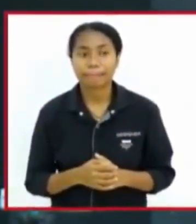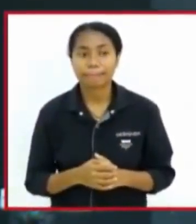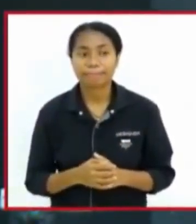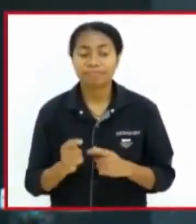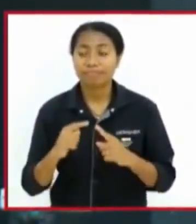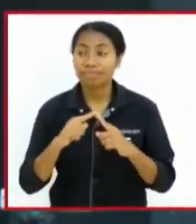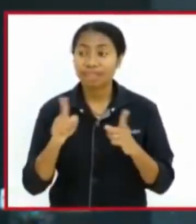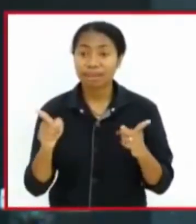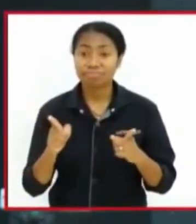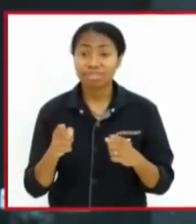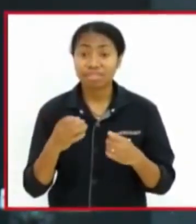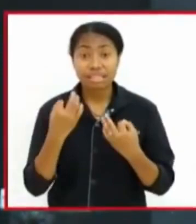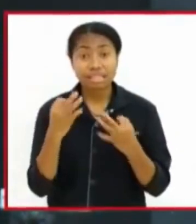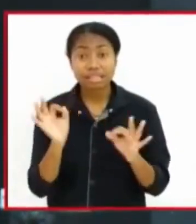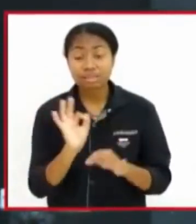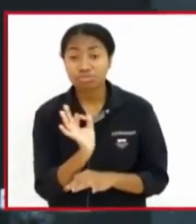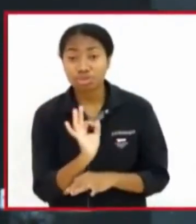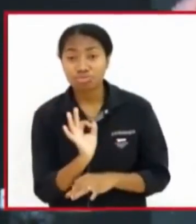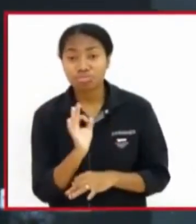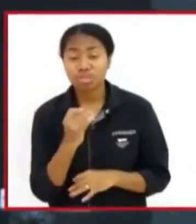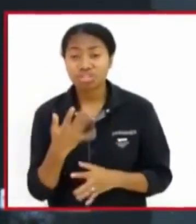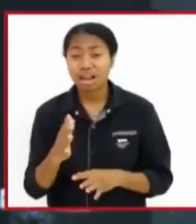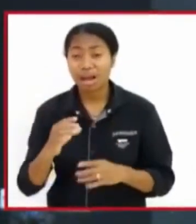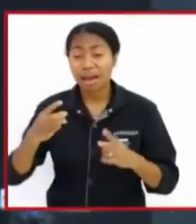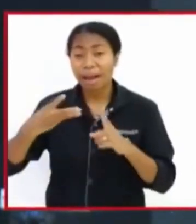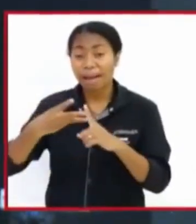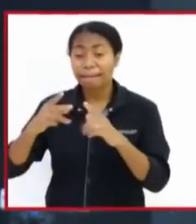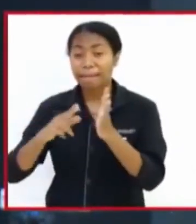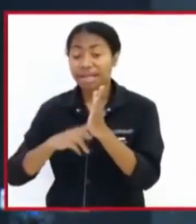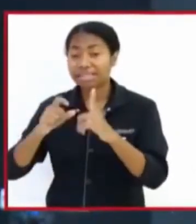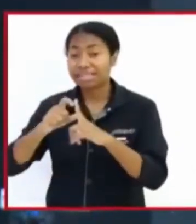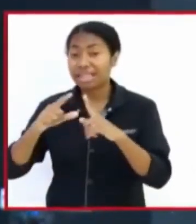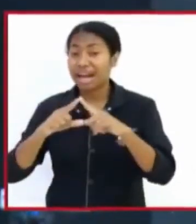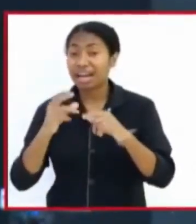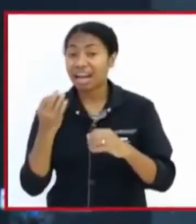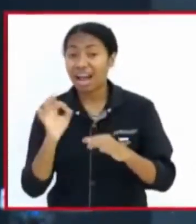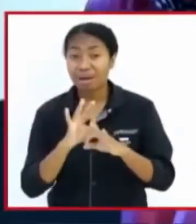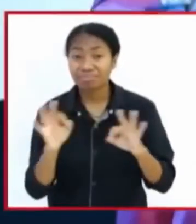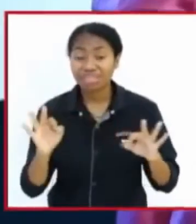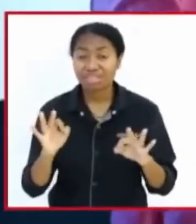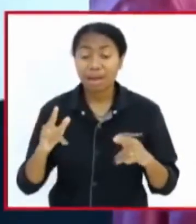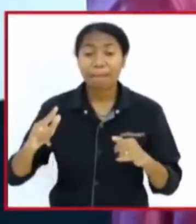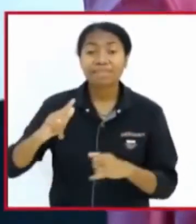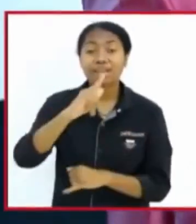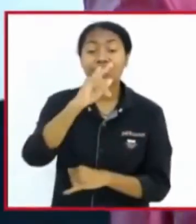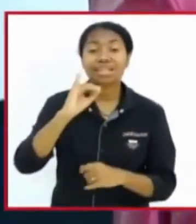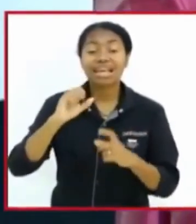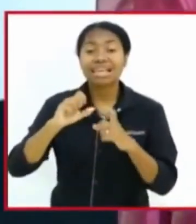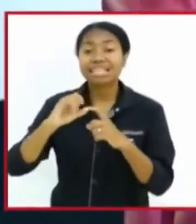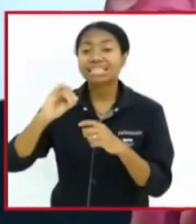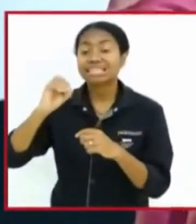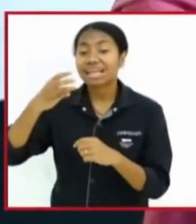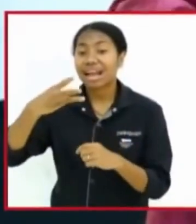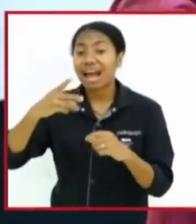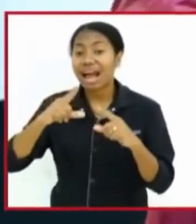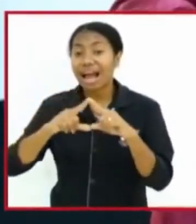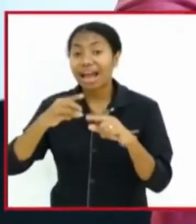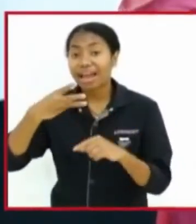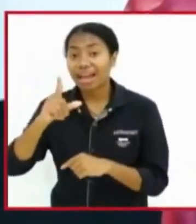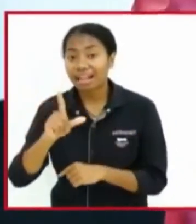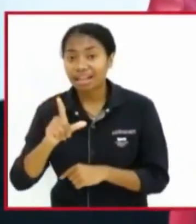tapi sebelum setelah bandara selesai dihabisi semua pesawat tempur Israel